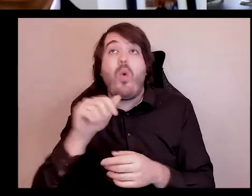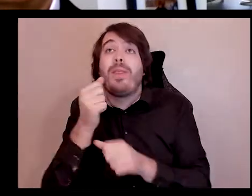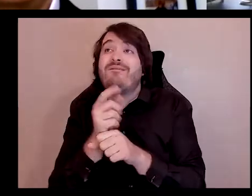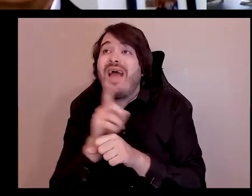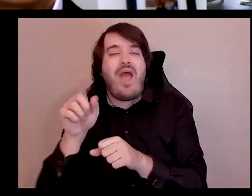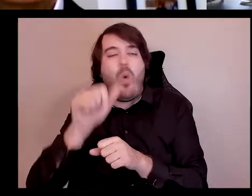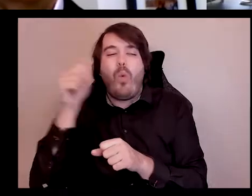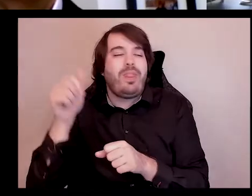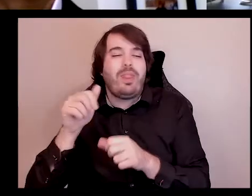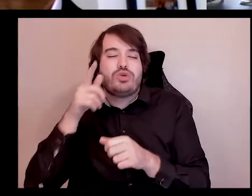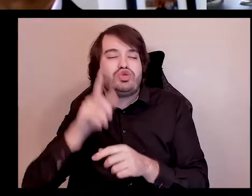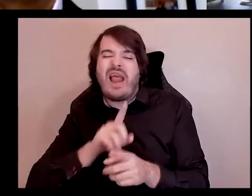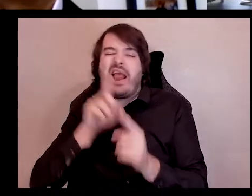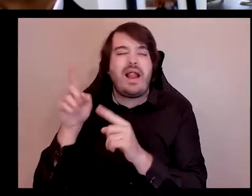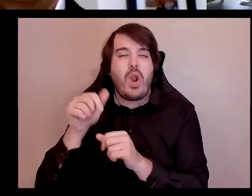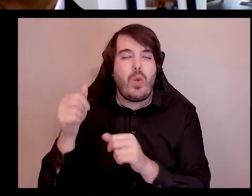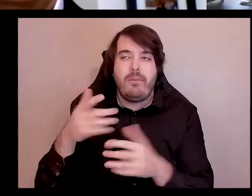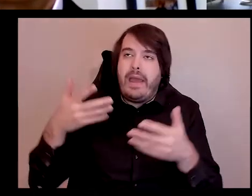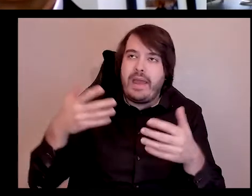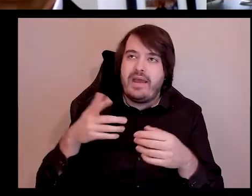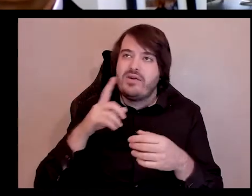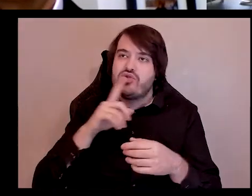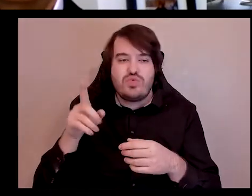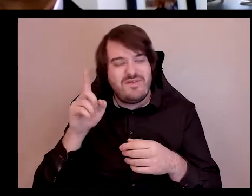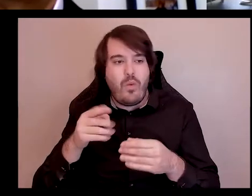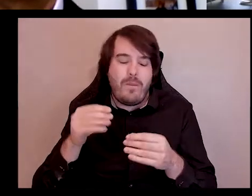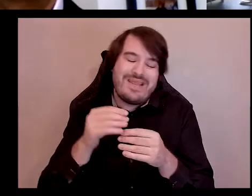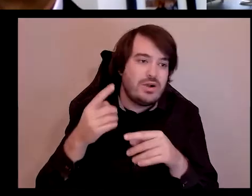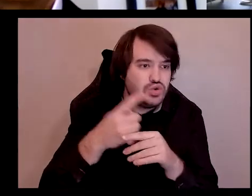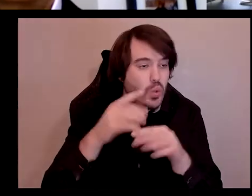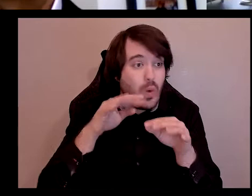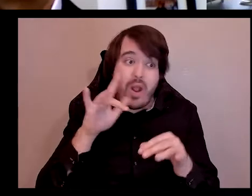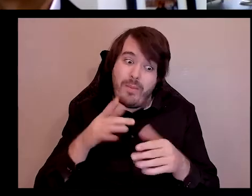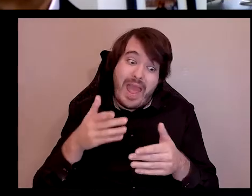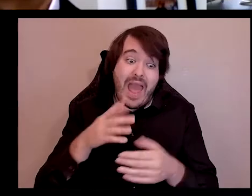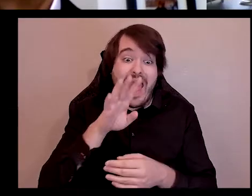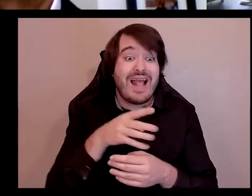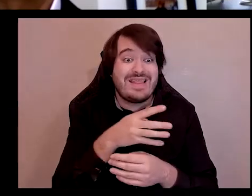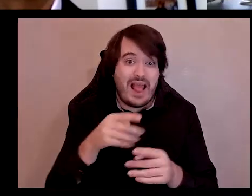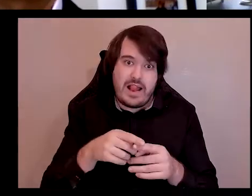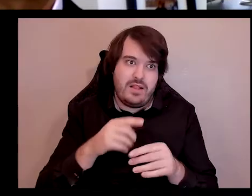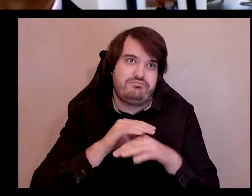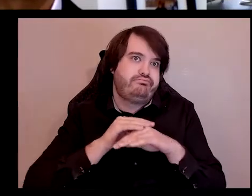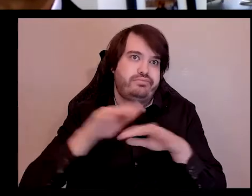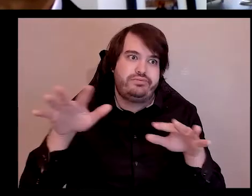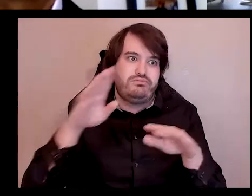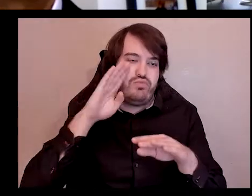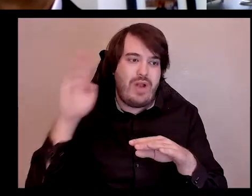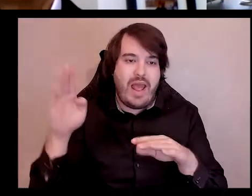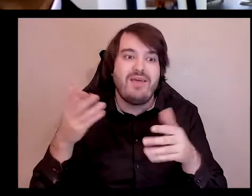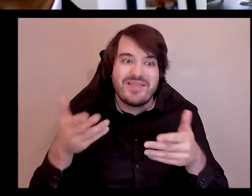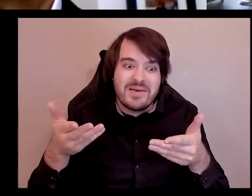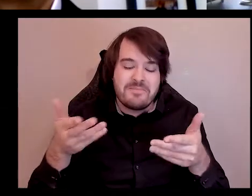sa carrière parce que l'employeur utilisait une autre version d'un logiciel informatique, indéniablement, il doit se mettre à jour parce